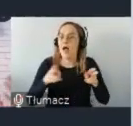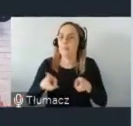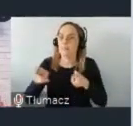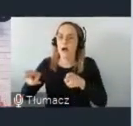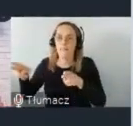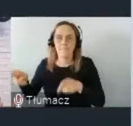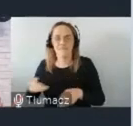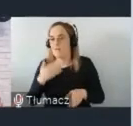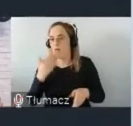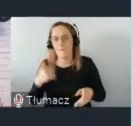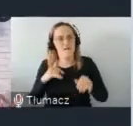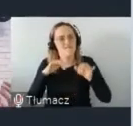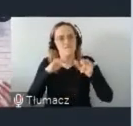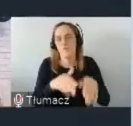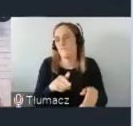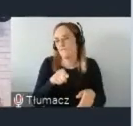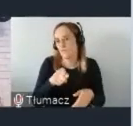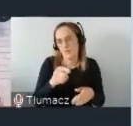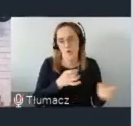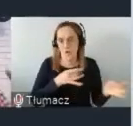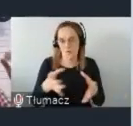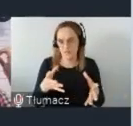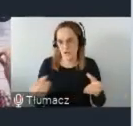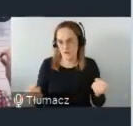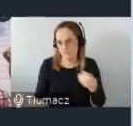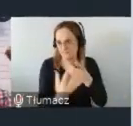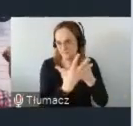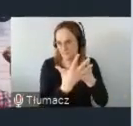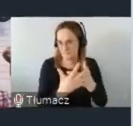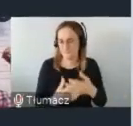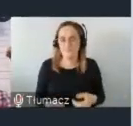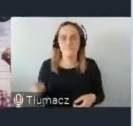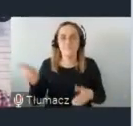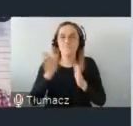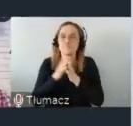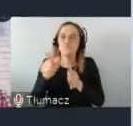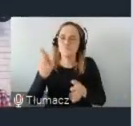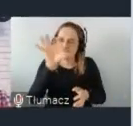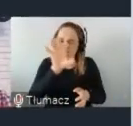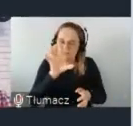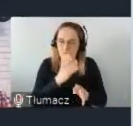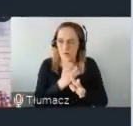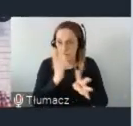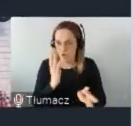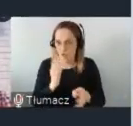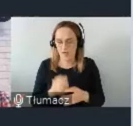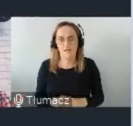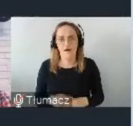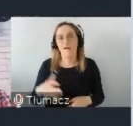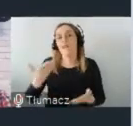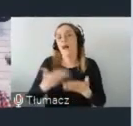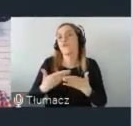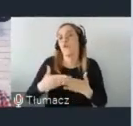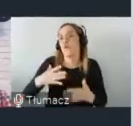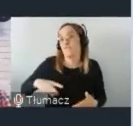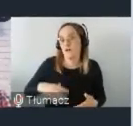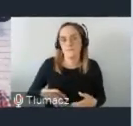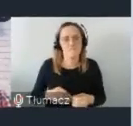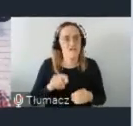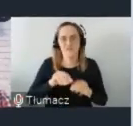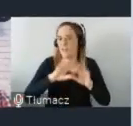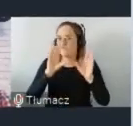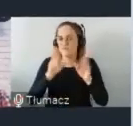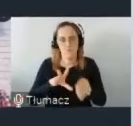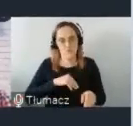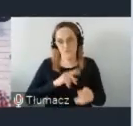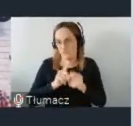Wybaczcie, nie mam wpływu na animację, więc będzie od razu, ale śledźcie go ze mną po kolei. Po pierwsze, dlaczego warto? Bo nie wszędzie się